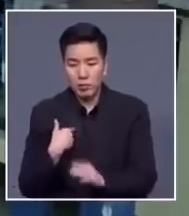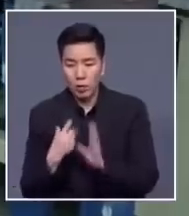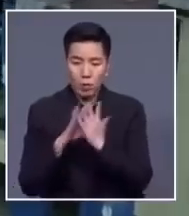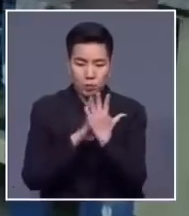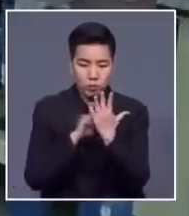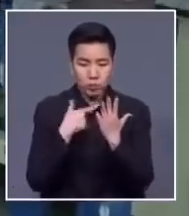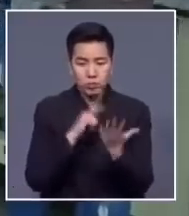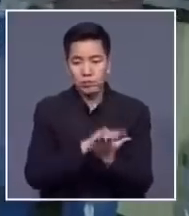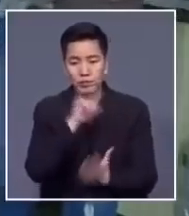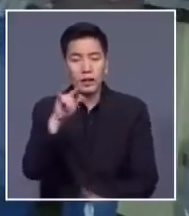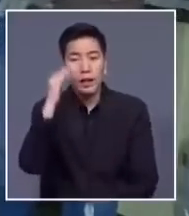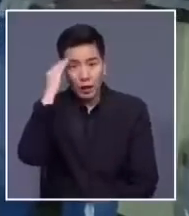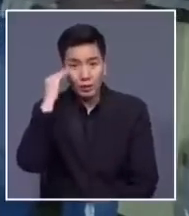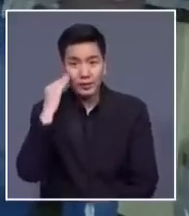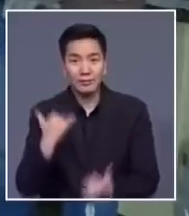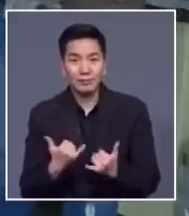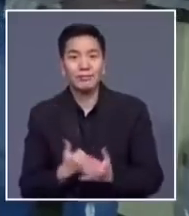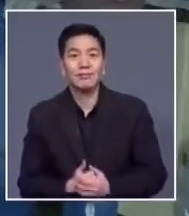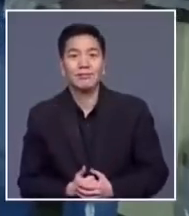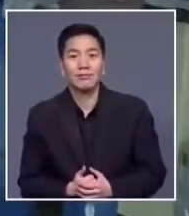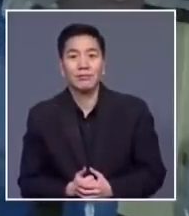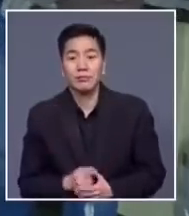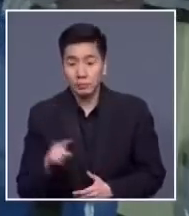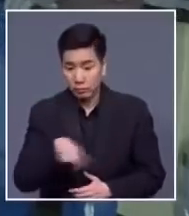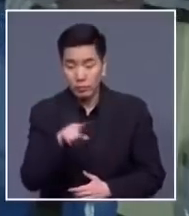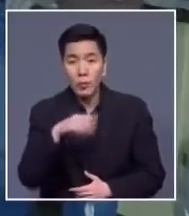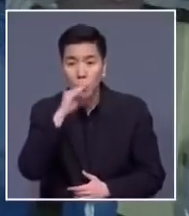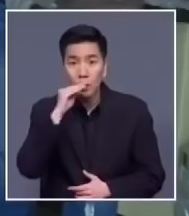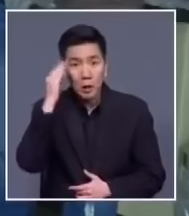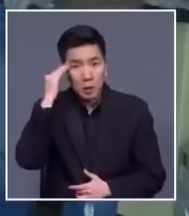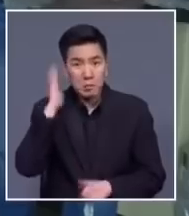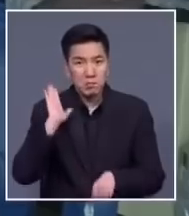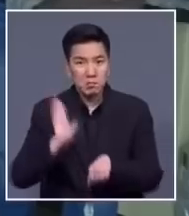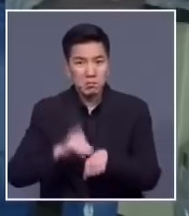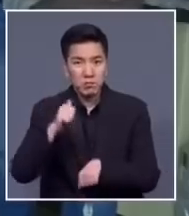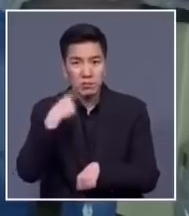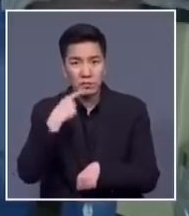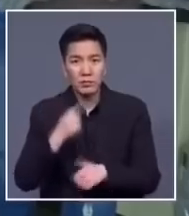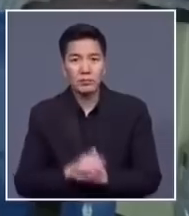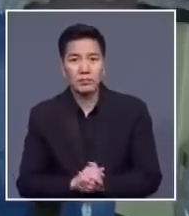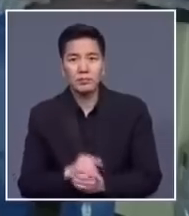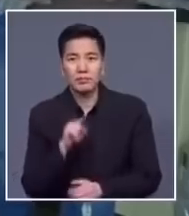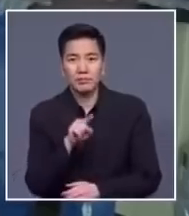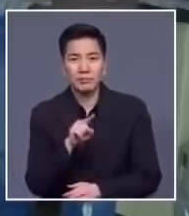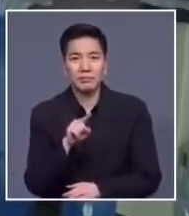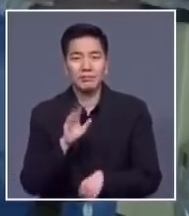ก่อนที่จะมาเกาหลี แน่นอนว่าตอนนี้เนี่ยทุกคนก็พูดภาษาเกาหลีได้ใครพูดภาษาเกาหลีเก่งสุดครับที่นี่ค